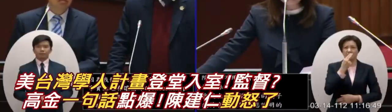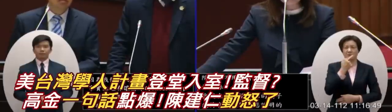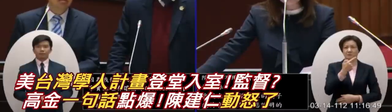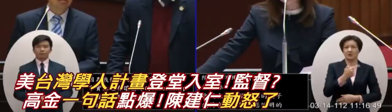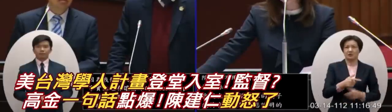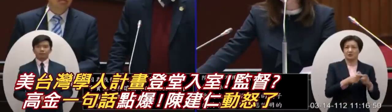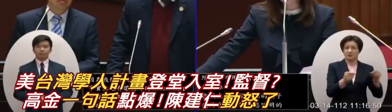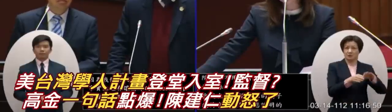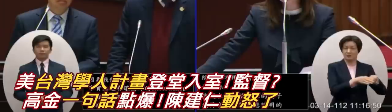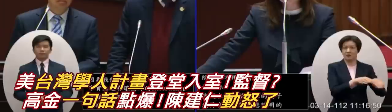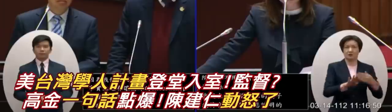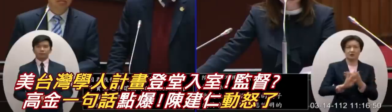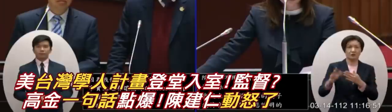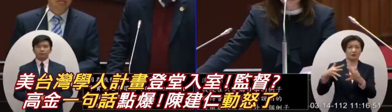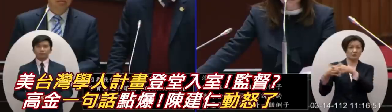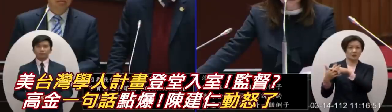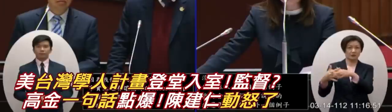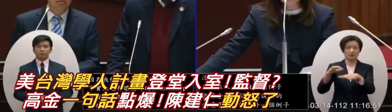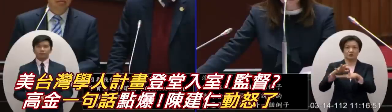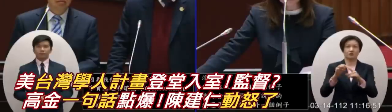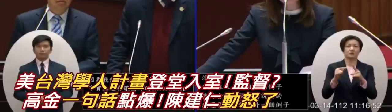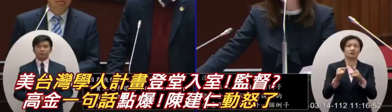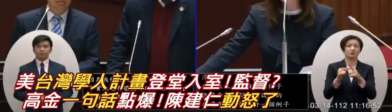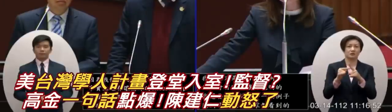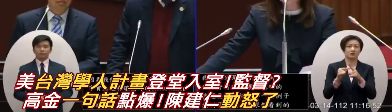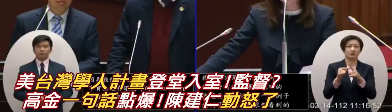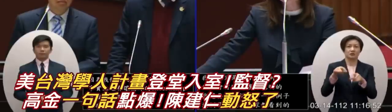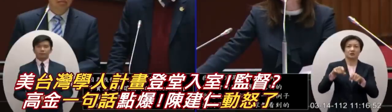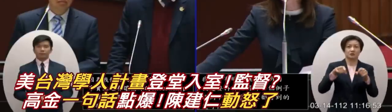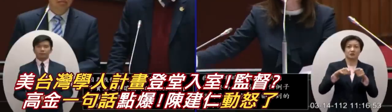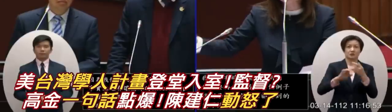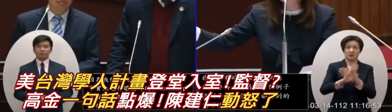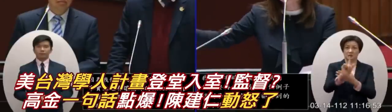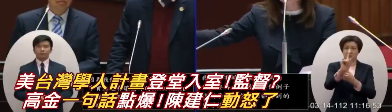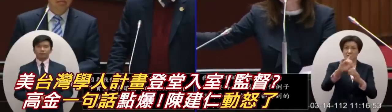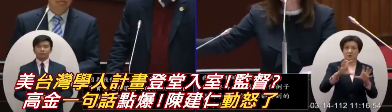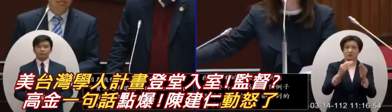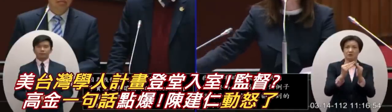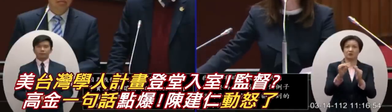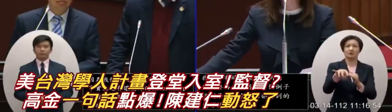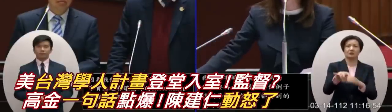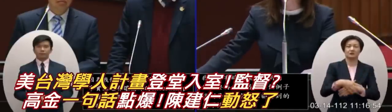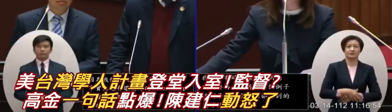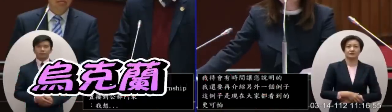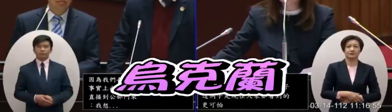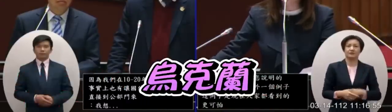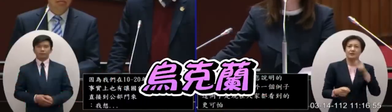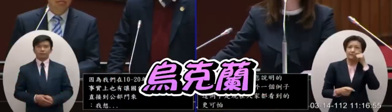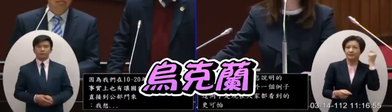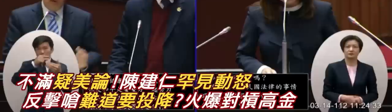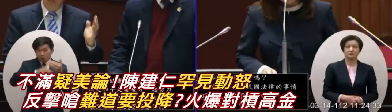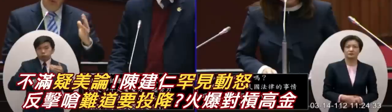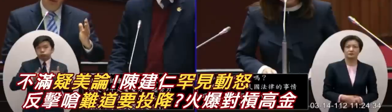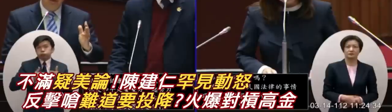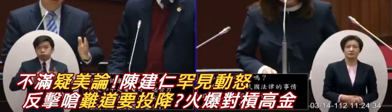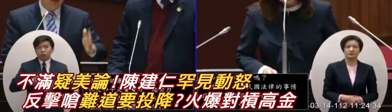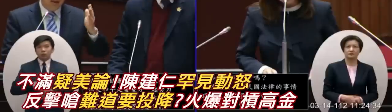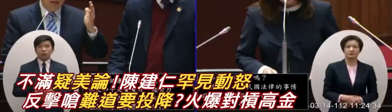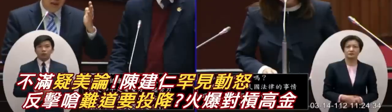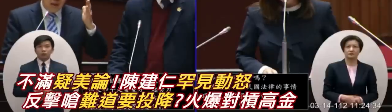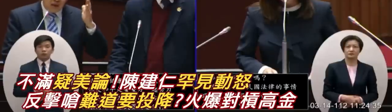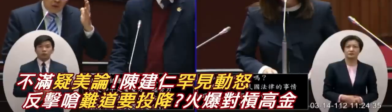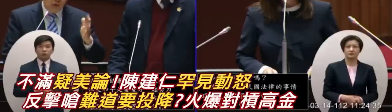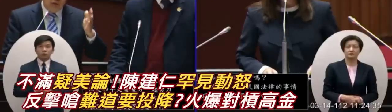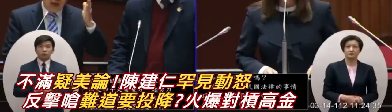外，另外一个接受美国相关学人计划多年的，还有一个现在正在战火当中的乌克兰。 我们不愿意